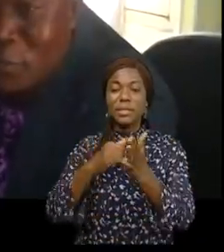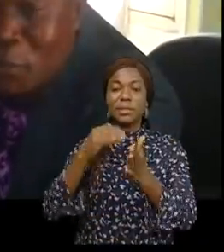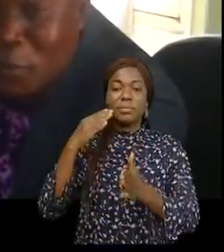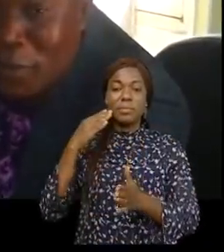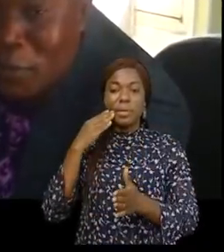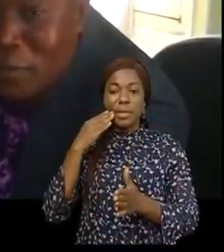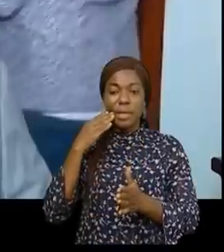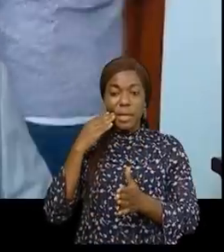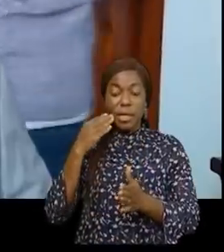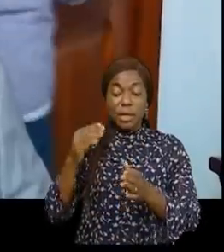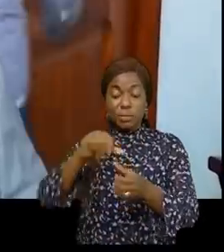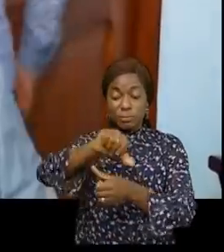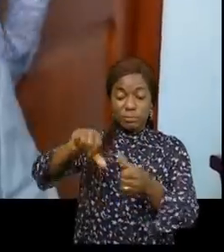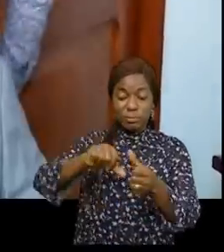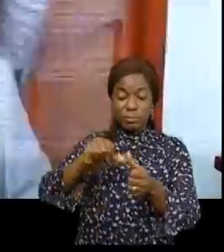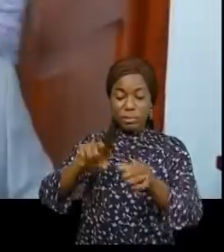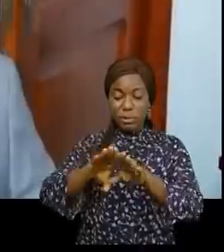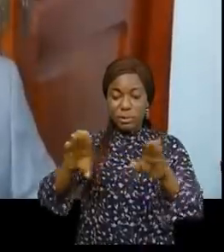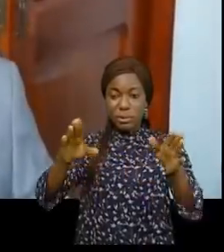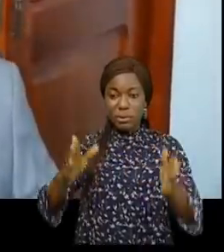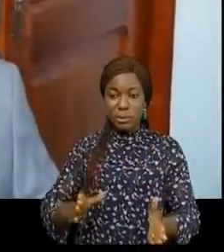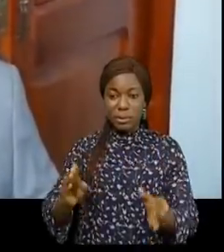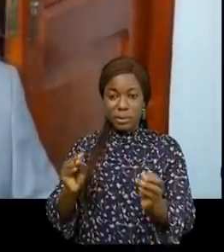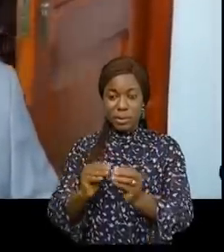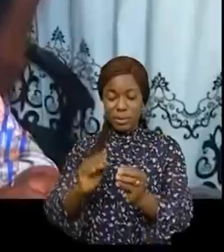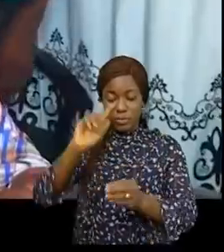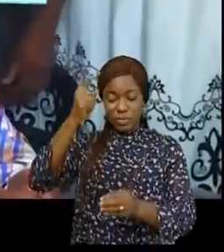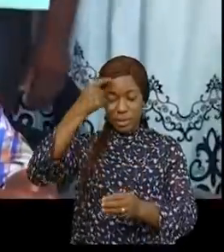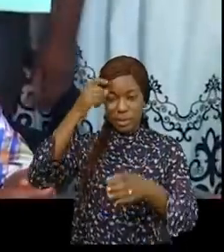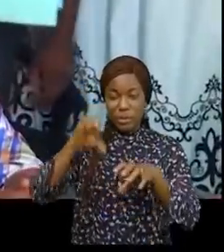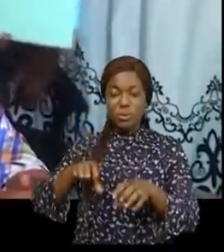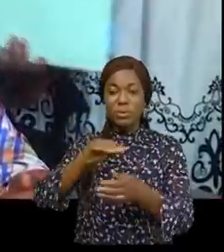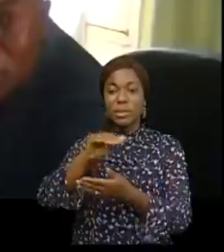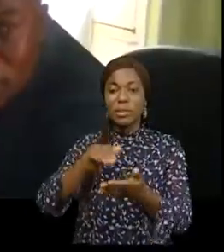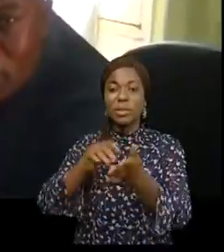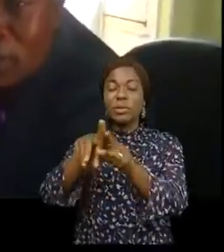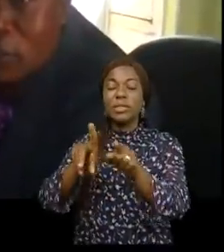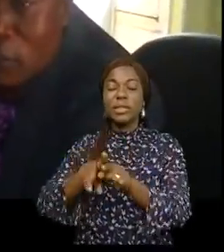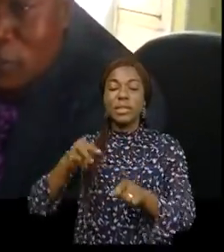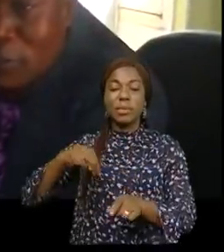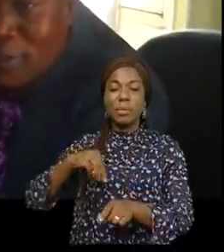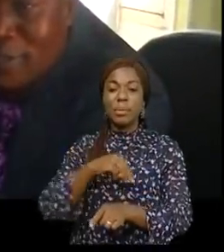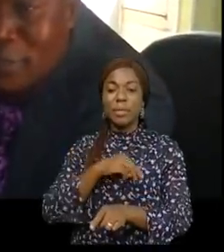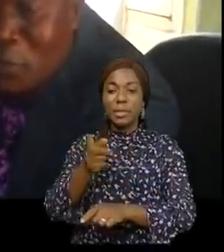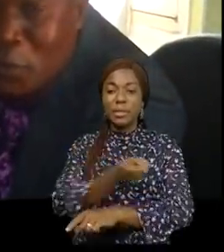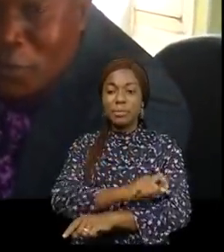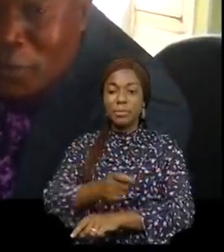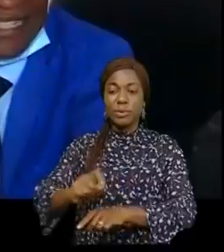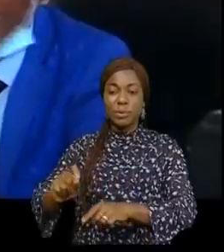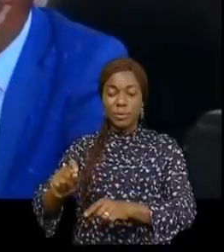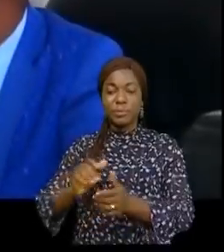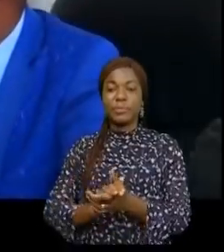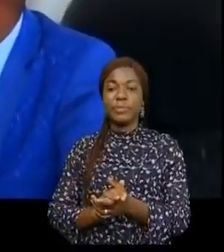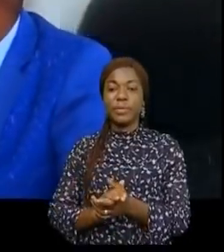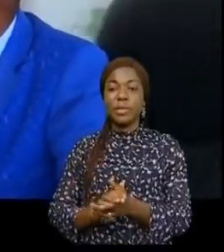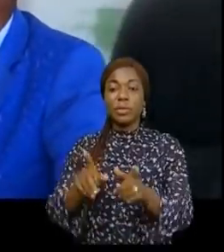autour d'une table le gouverneur du Congo central, Atou Matubwana, ainsi que le membre du bureau de l'organe délibérant provincial.